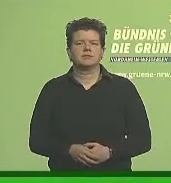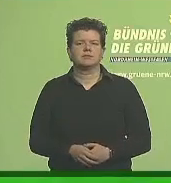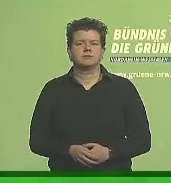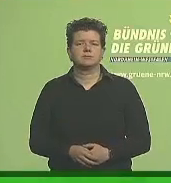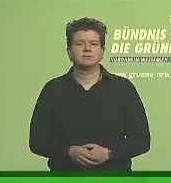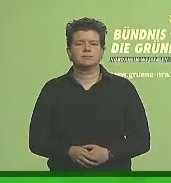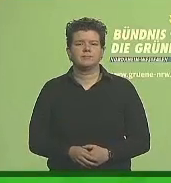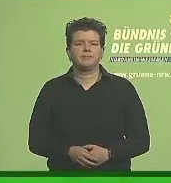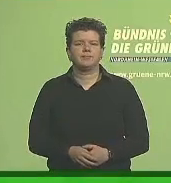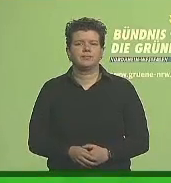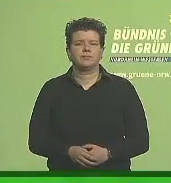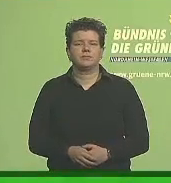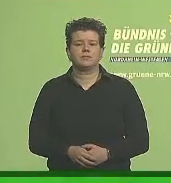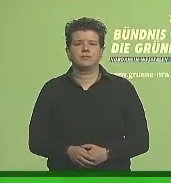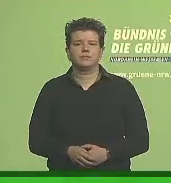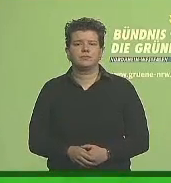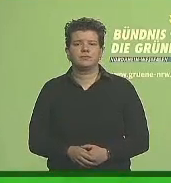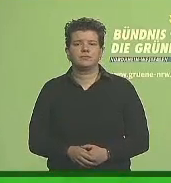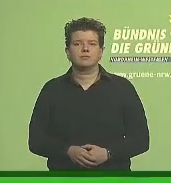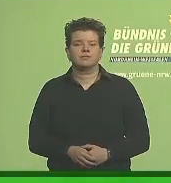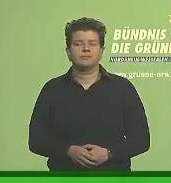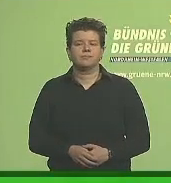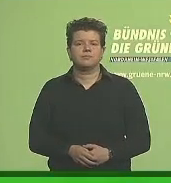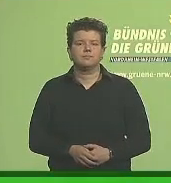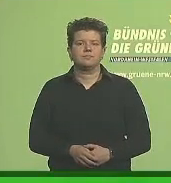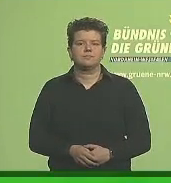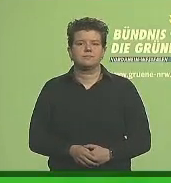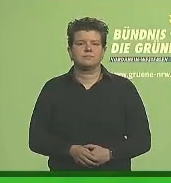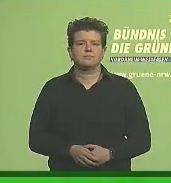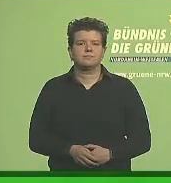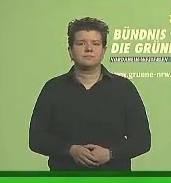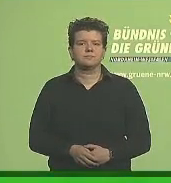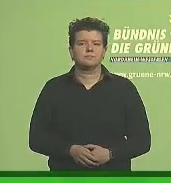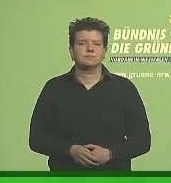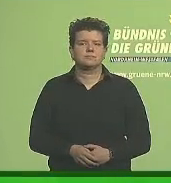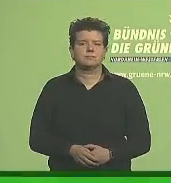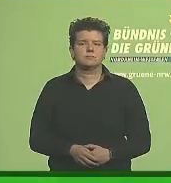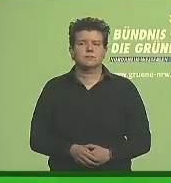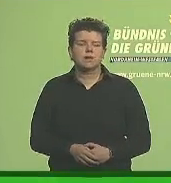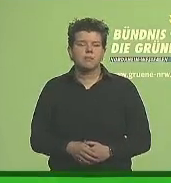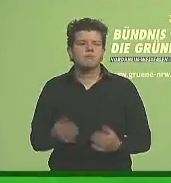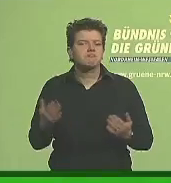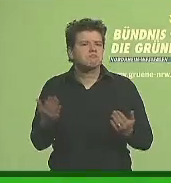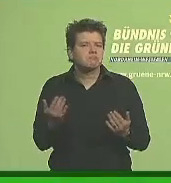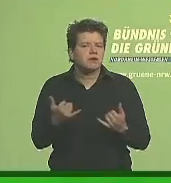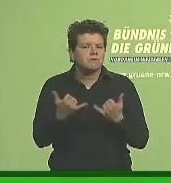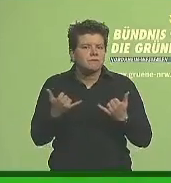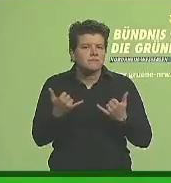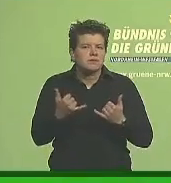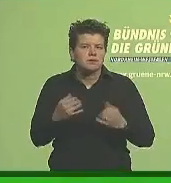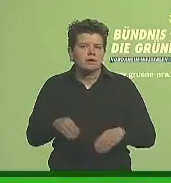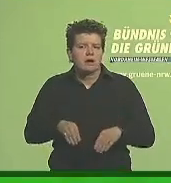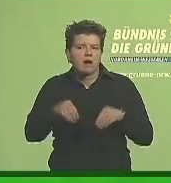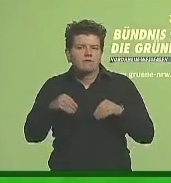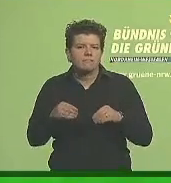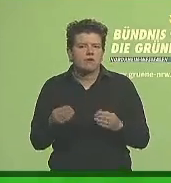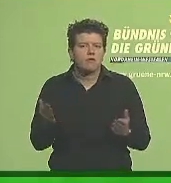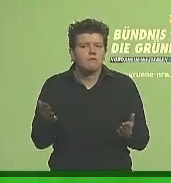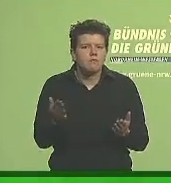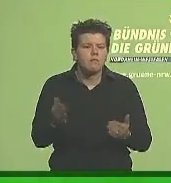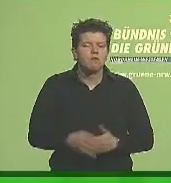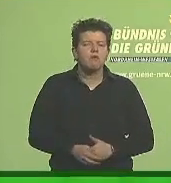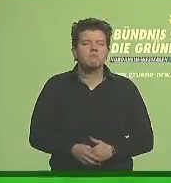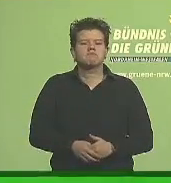ermutigende Zeichen gibt. Er muss da anfangen, wo Menschen schon aufgebrochen sind. In unseren Städten, in Regionen, bei Bürgerinnen